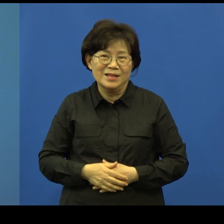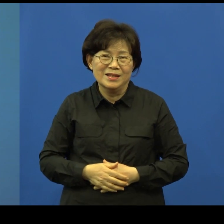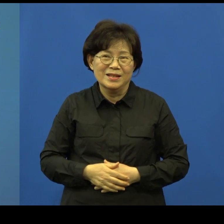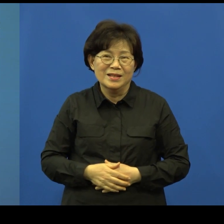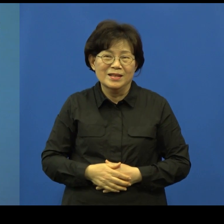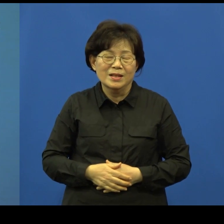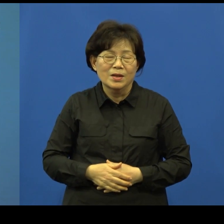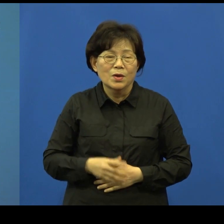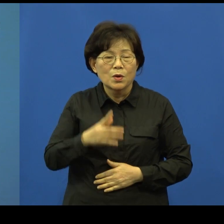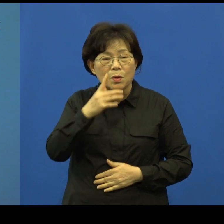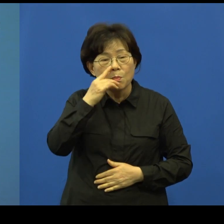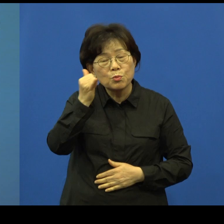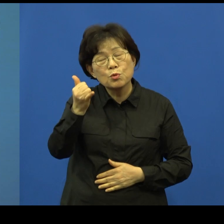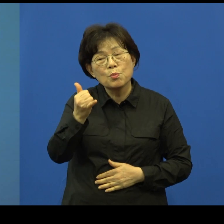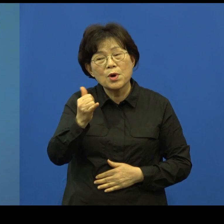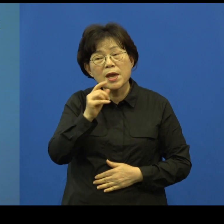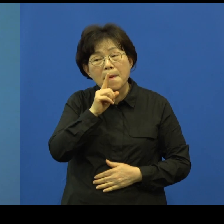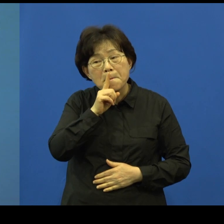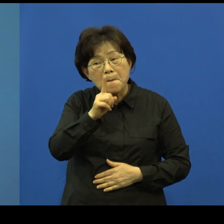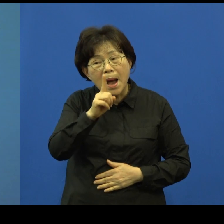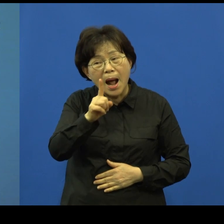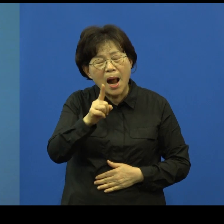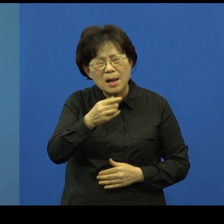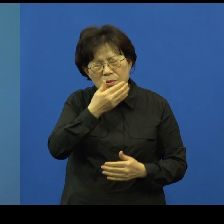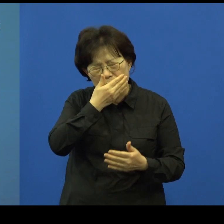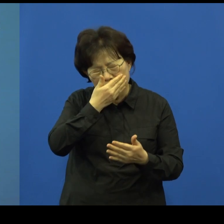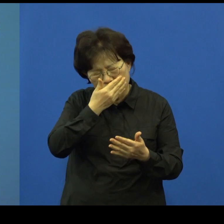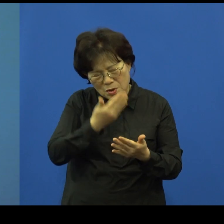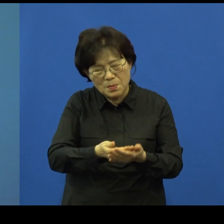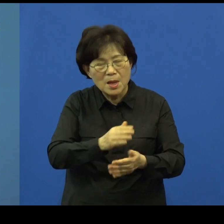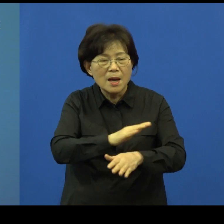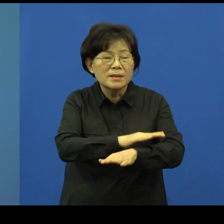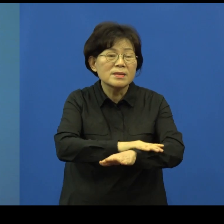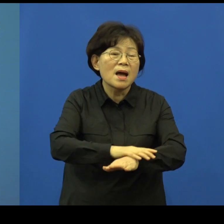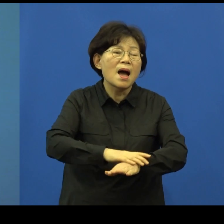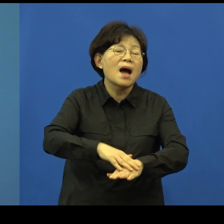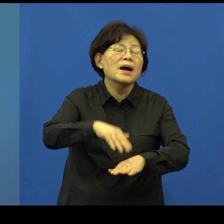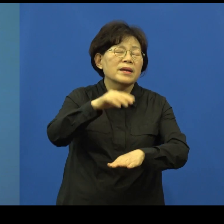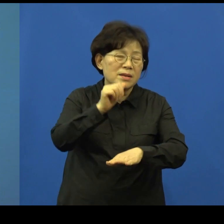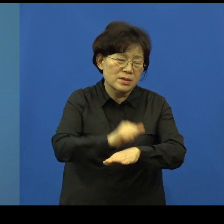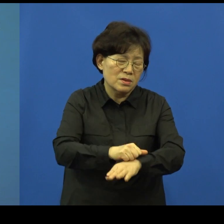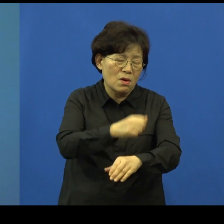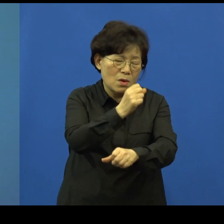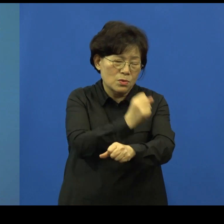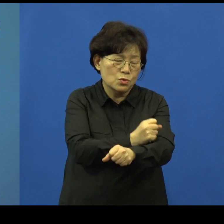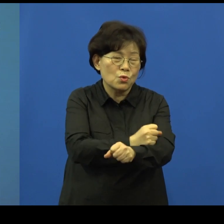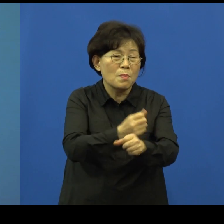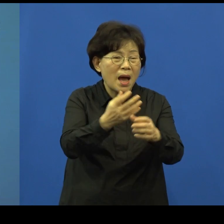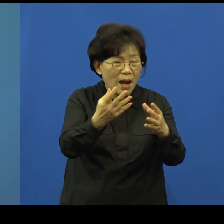한마디가, 부모의 한마디, 선배의 한마디 참 중요하죠. 잘하고 있어. 잘하고 있어.